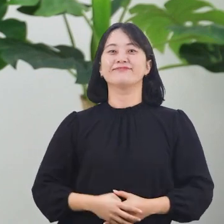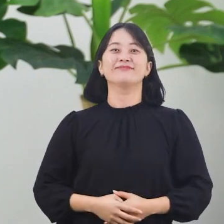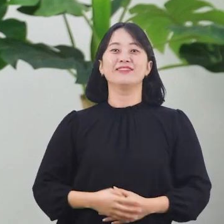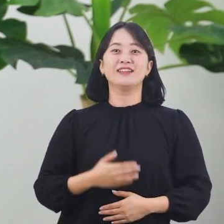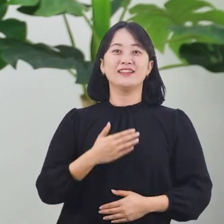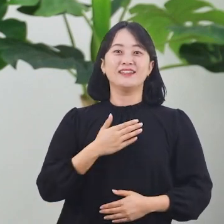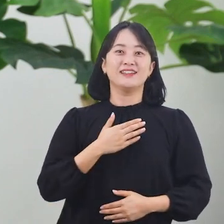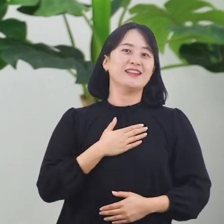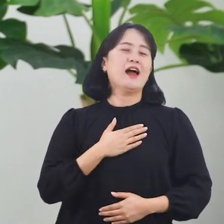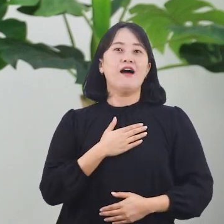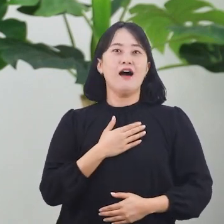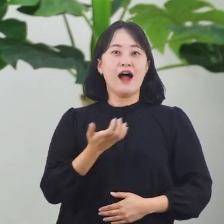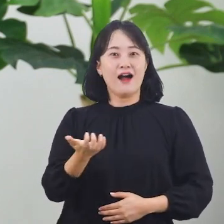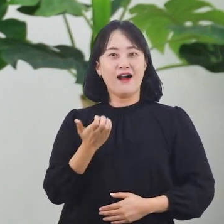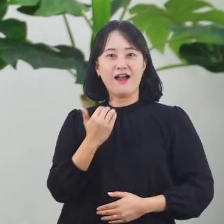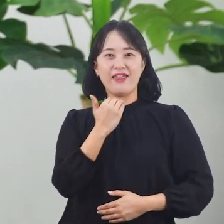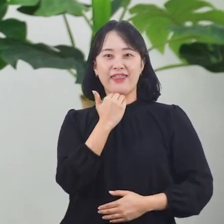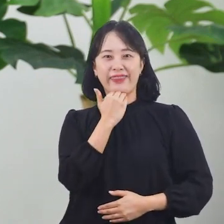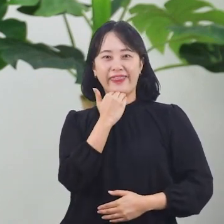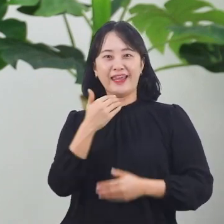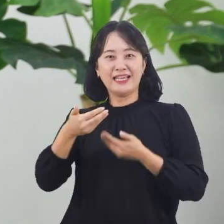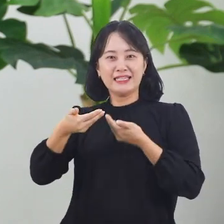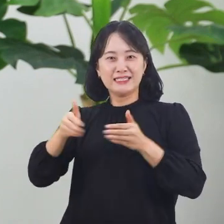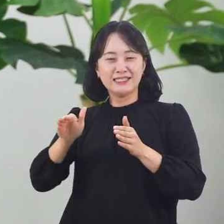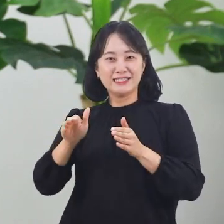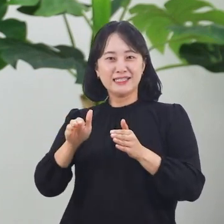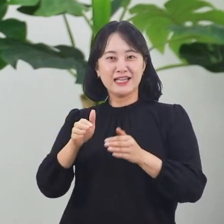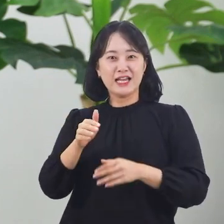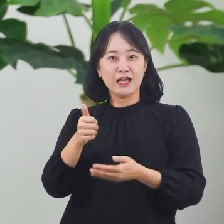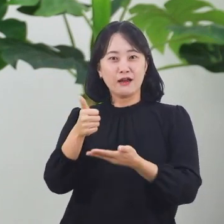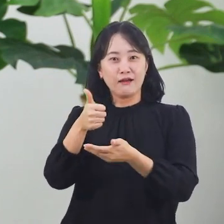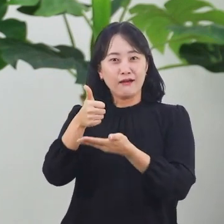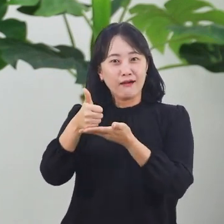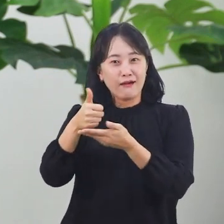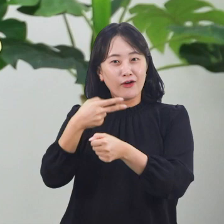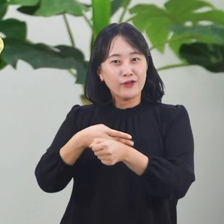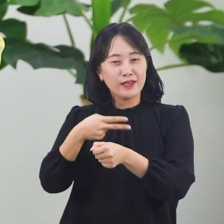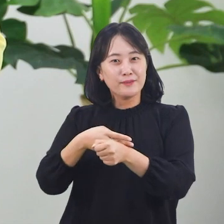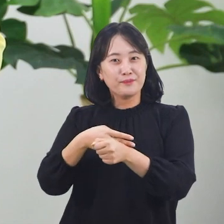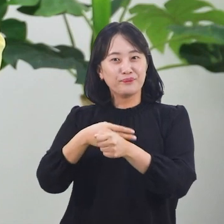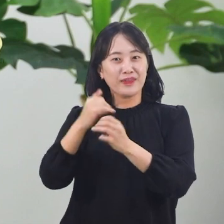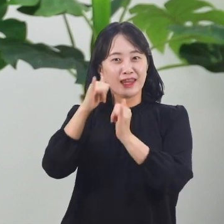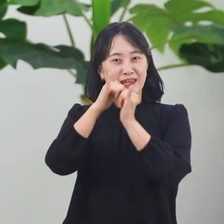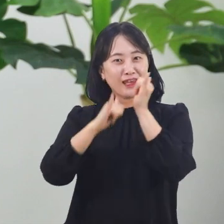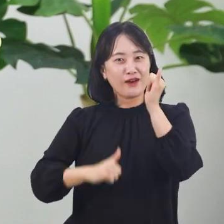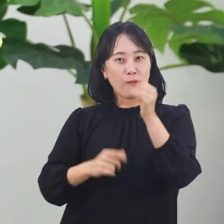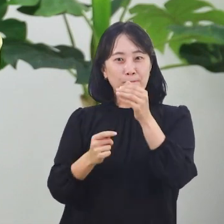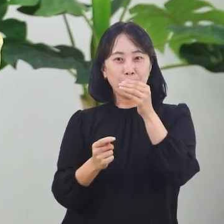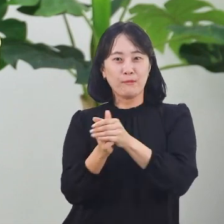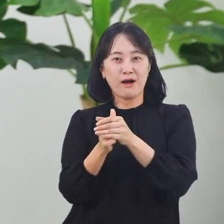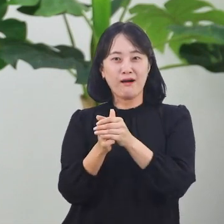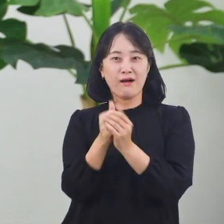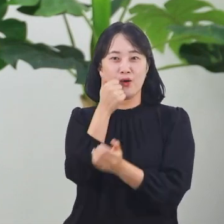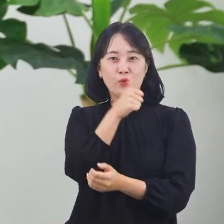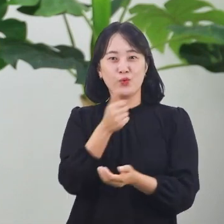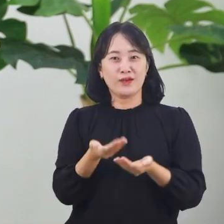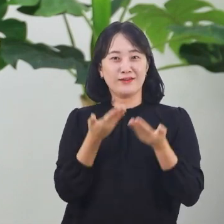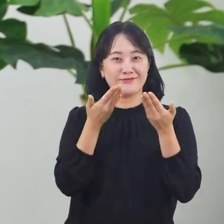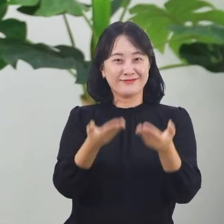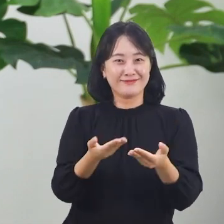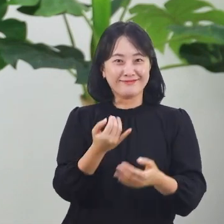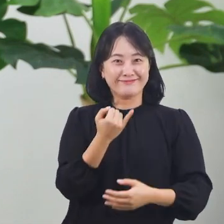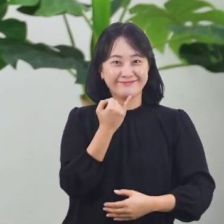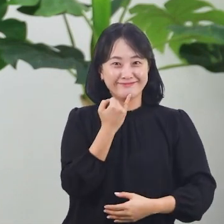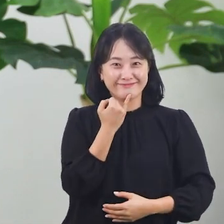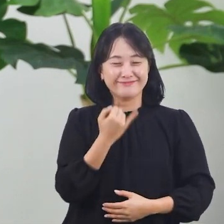제가 오늘 대기실에서 간략하게 선생님 이력을 잠깐 들었는데요. 독특한 이력이 있어서 소개를 좀 드려볼까